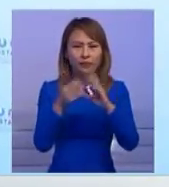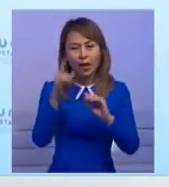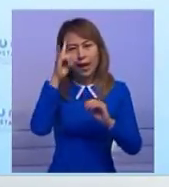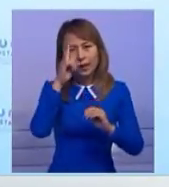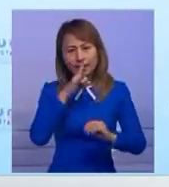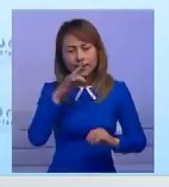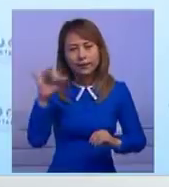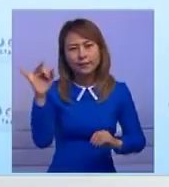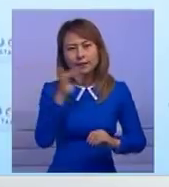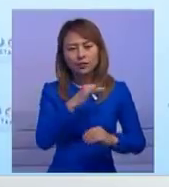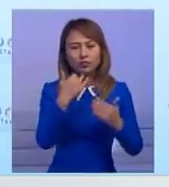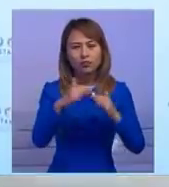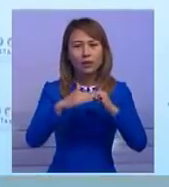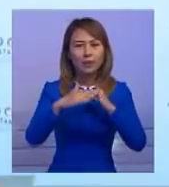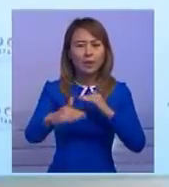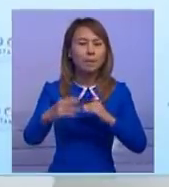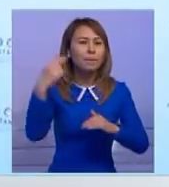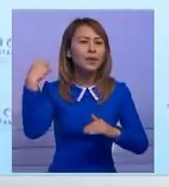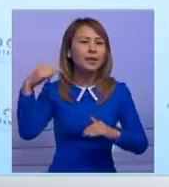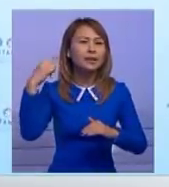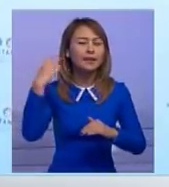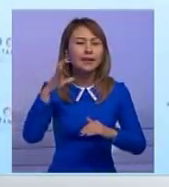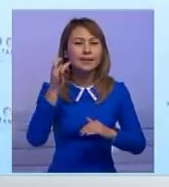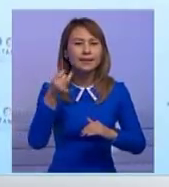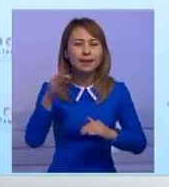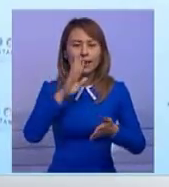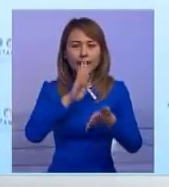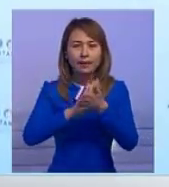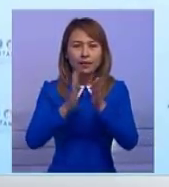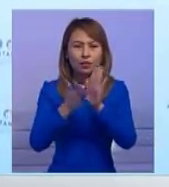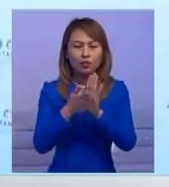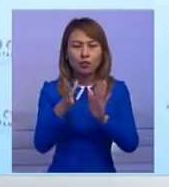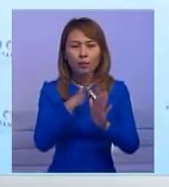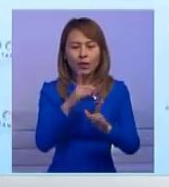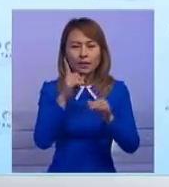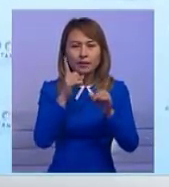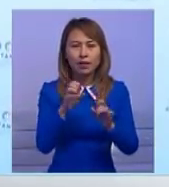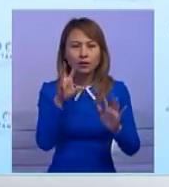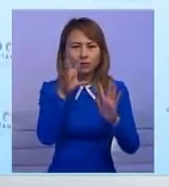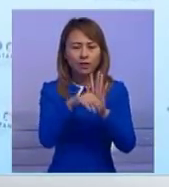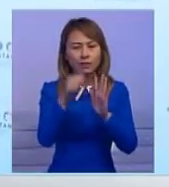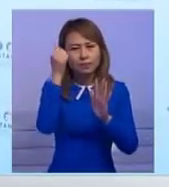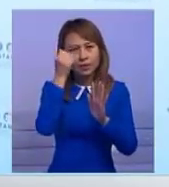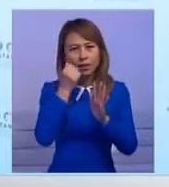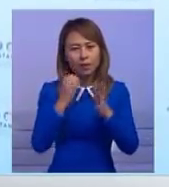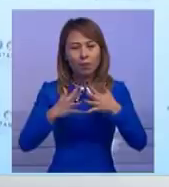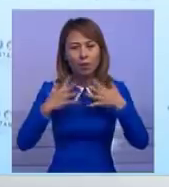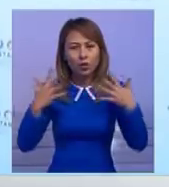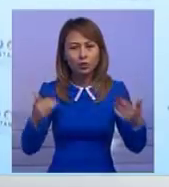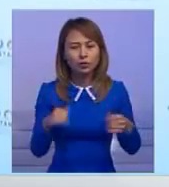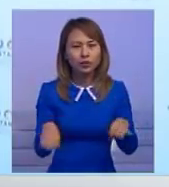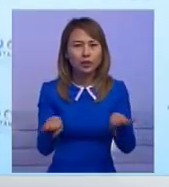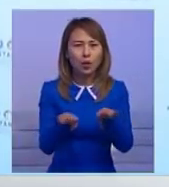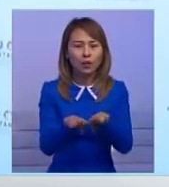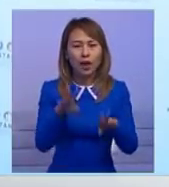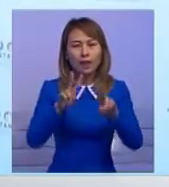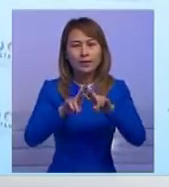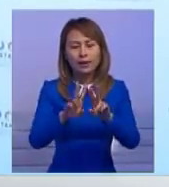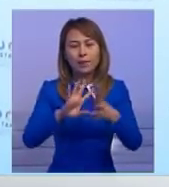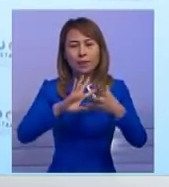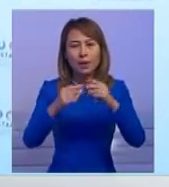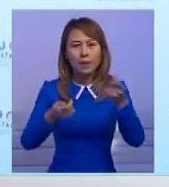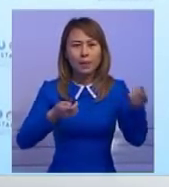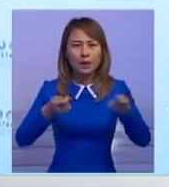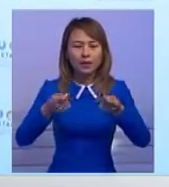Қазақстанға және осы елдің президентіне сирияаралық келіссөздерге қосқан үлесі үшін алғыс айтқымыз келеді. Дәл осы Астана процесі